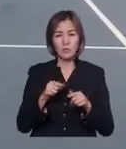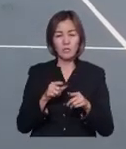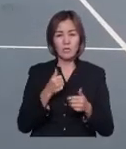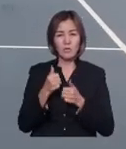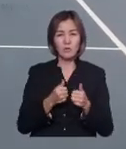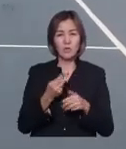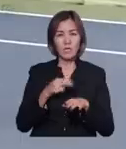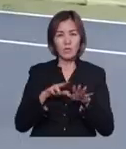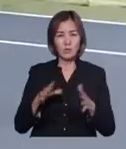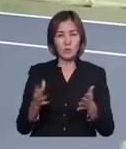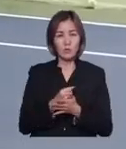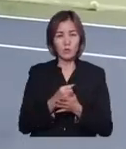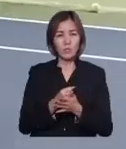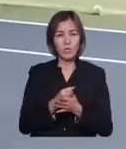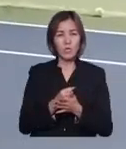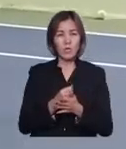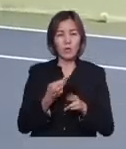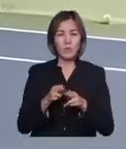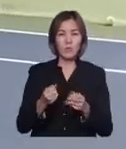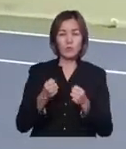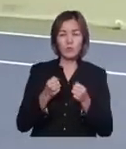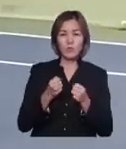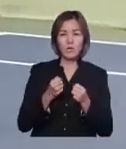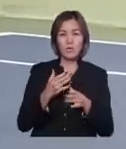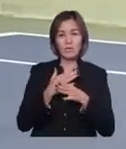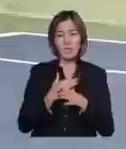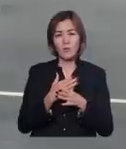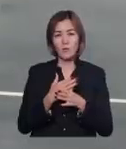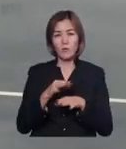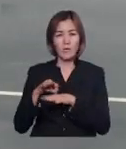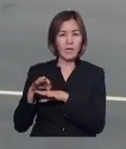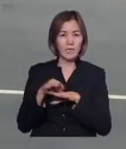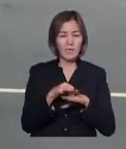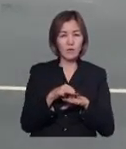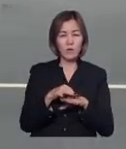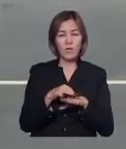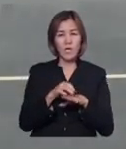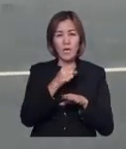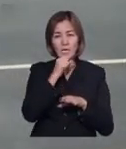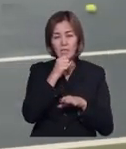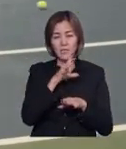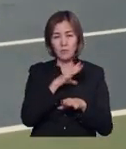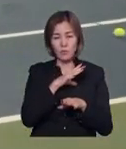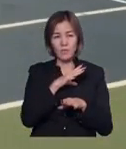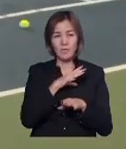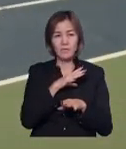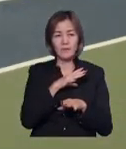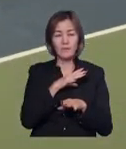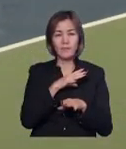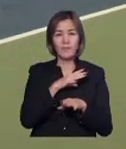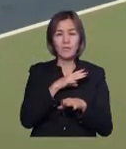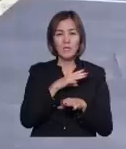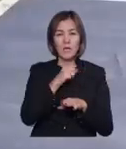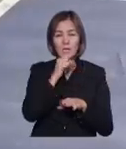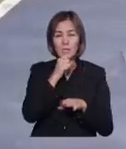додада 2-ші орыннан көрінді. Оның бұл спортқа келуіне атасы Амангелді Садықовтың еңбегі себепші болған. Айта кетейік, Амангелді